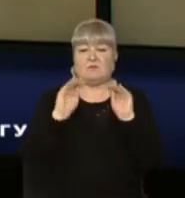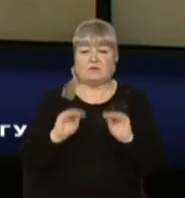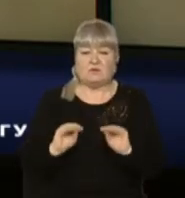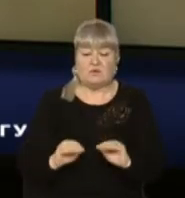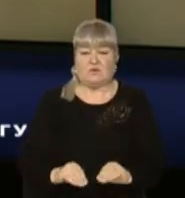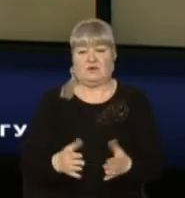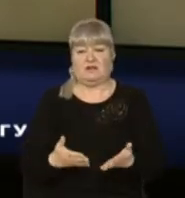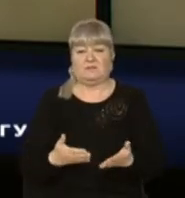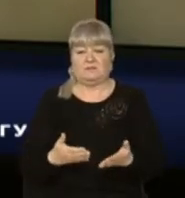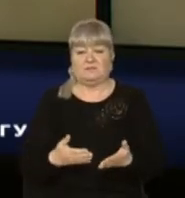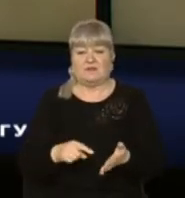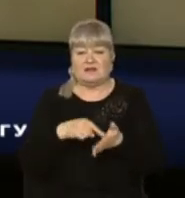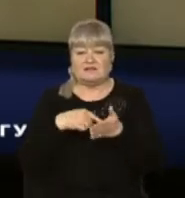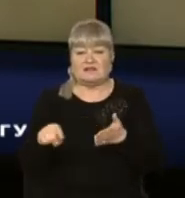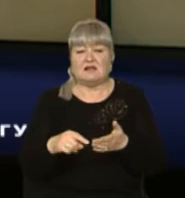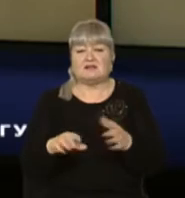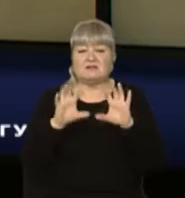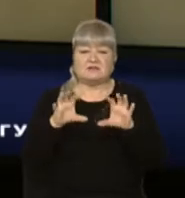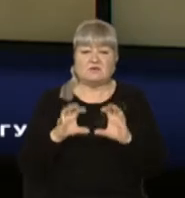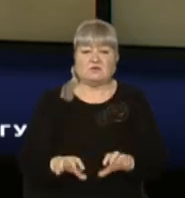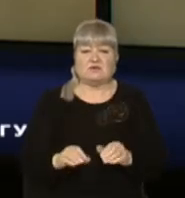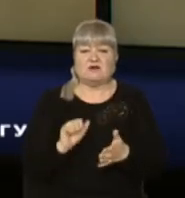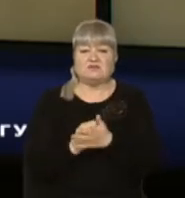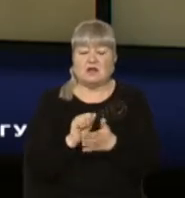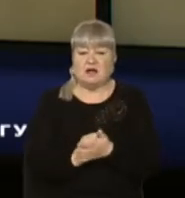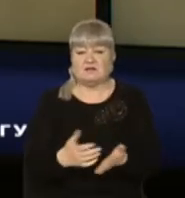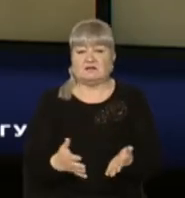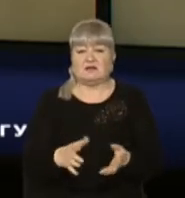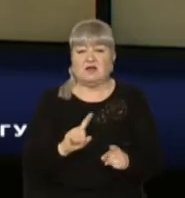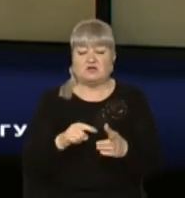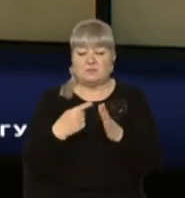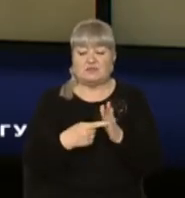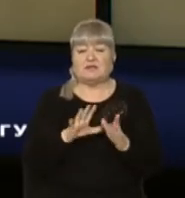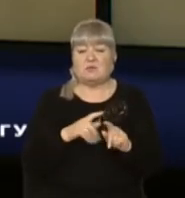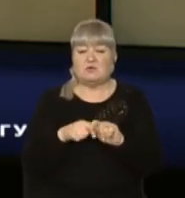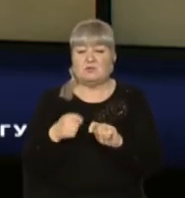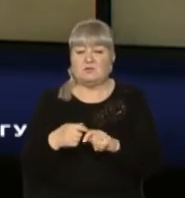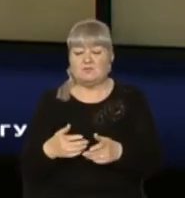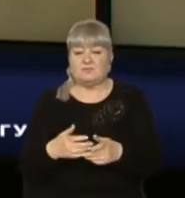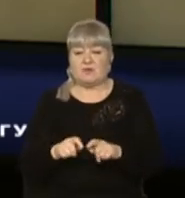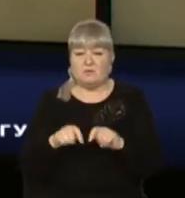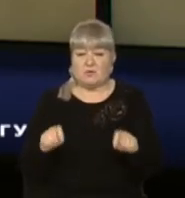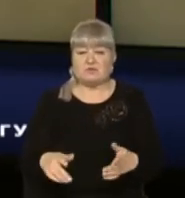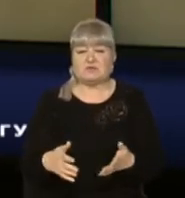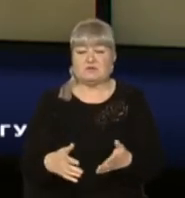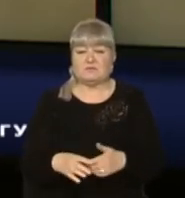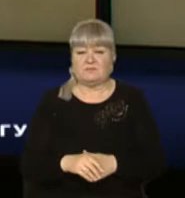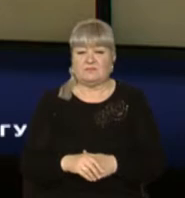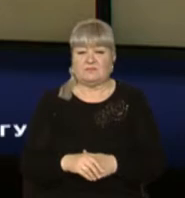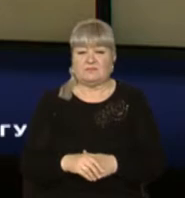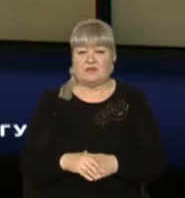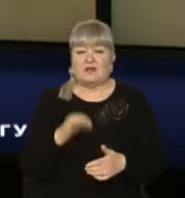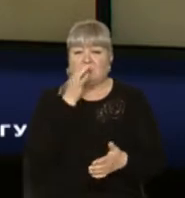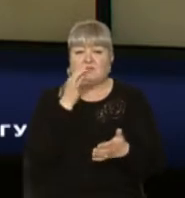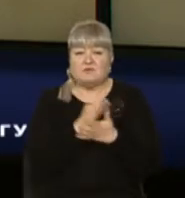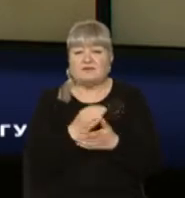на відповідні діючі законодавчі акти, щоб дане питання було порушено відносно чиновників Самбірської міської ради. Розумієте,